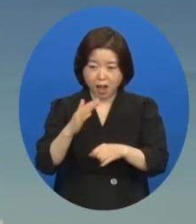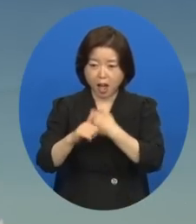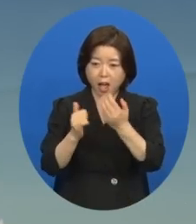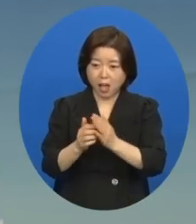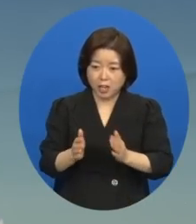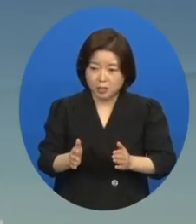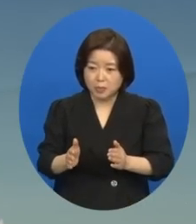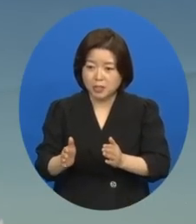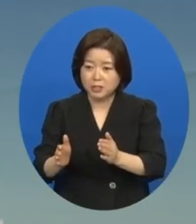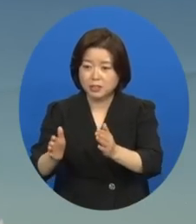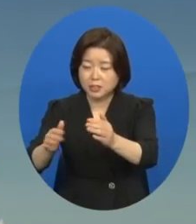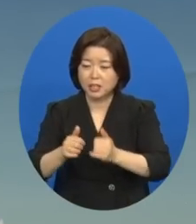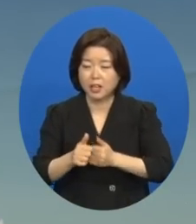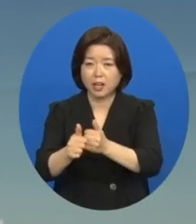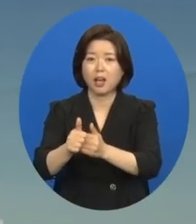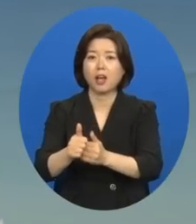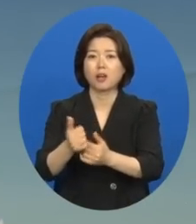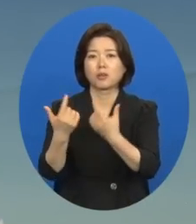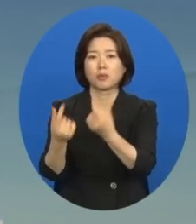있습니다.